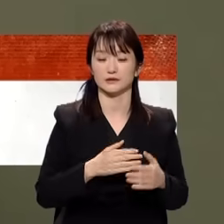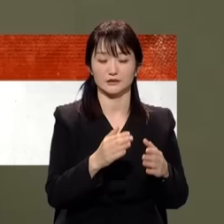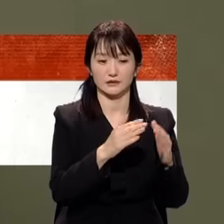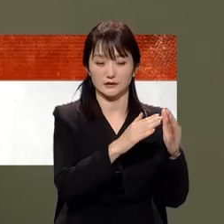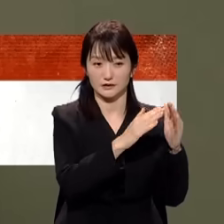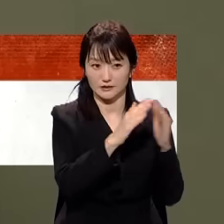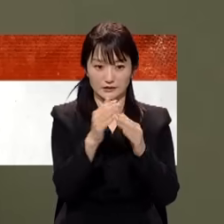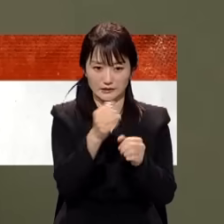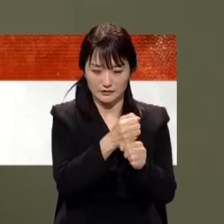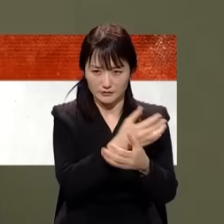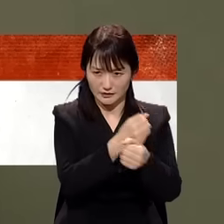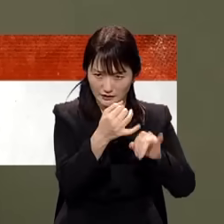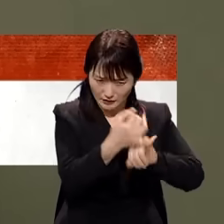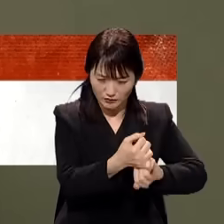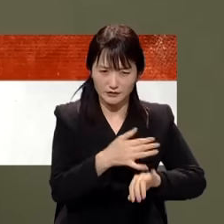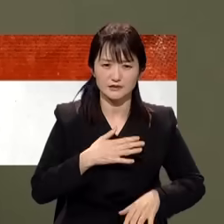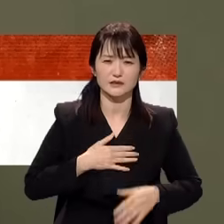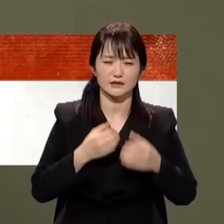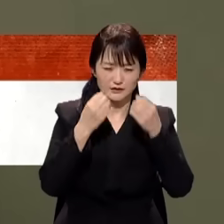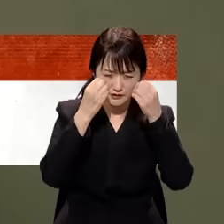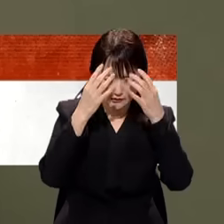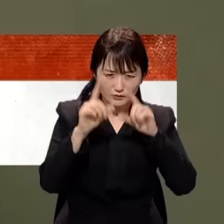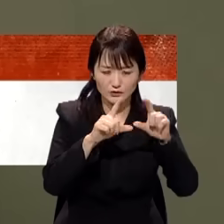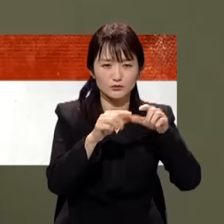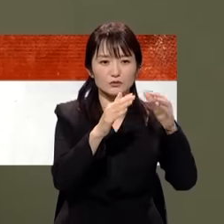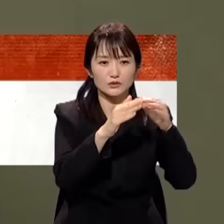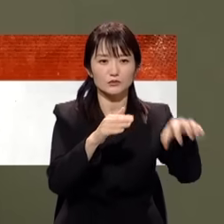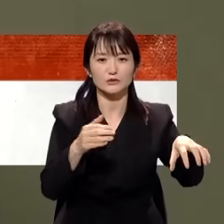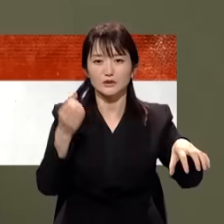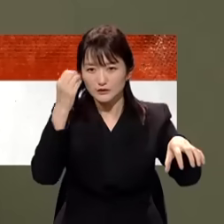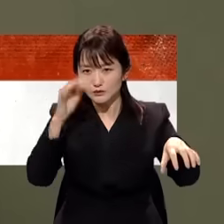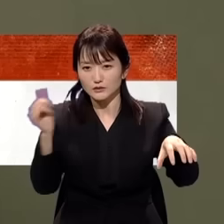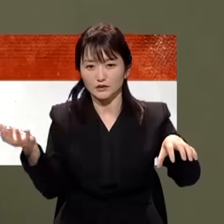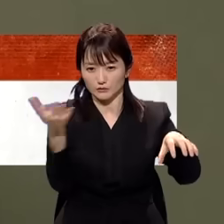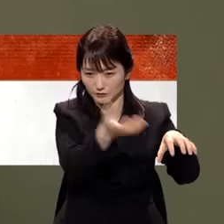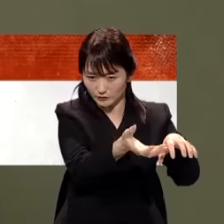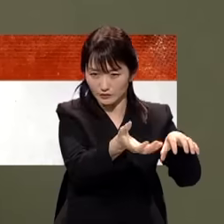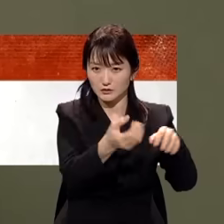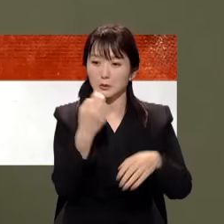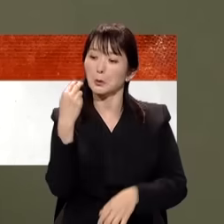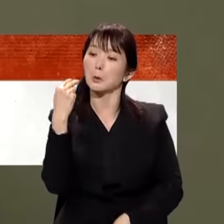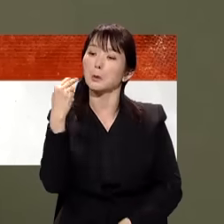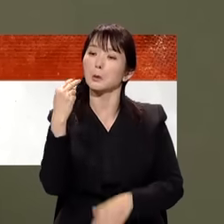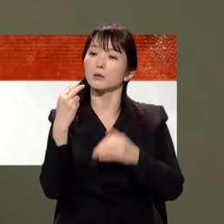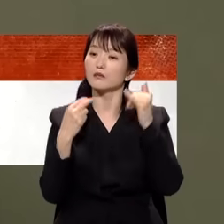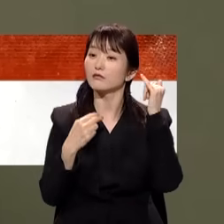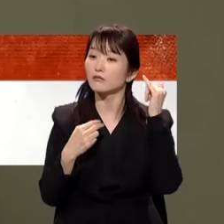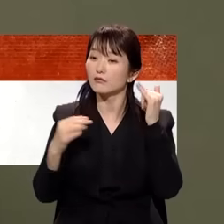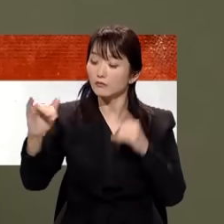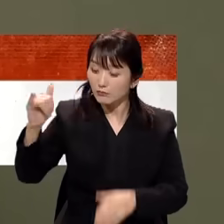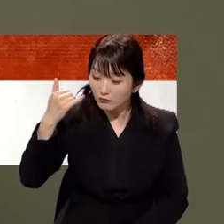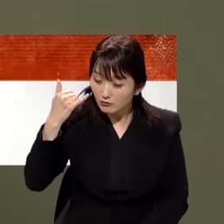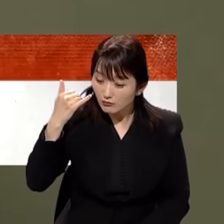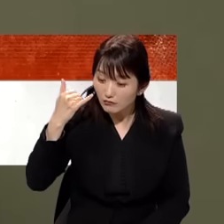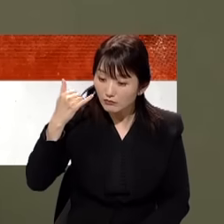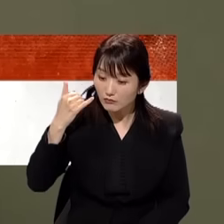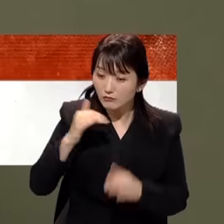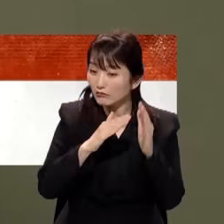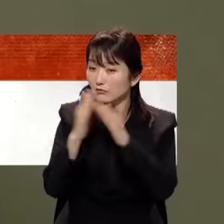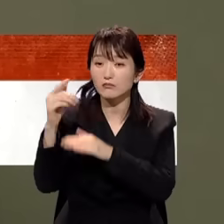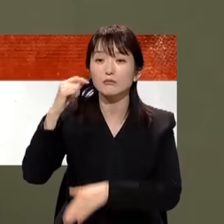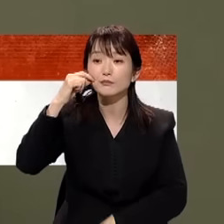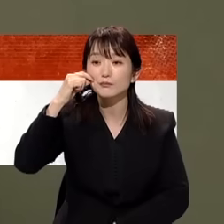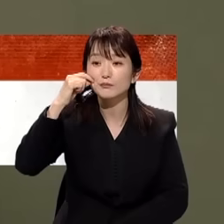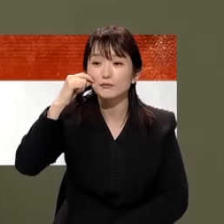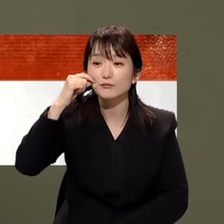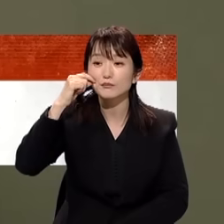했고 제가 살고 있던 집도 새로운 세입자가 들어오기로 되어 있기 때문에 근데 그때 이제 이틀 전에 연락해서 못 간다 이 뭐